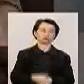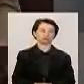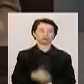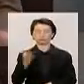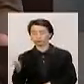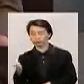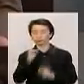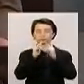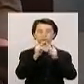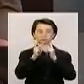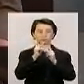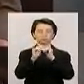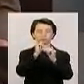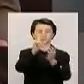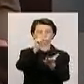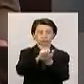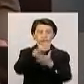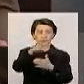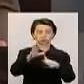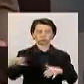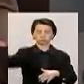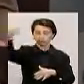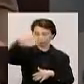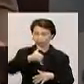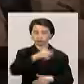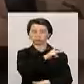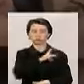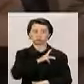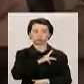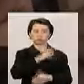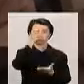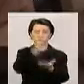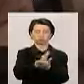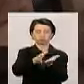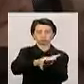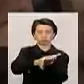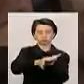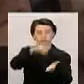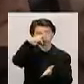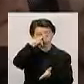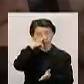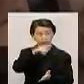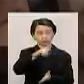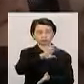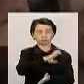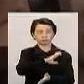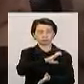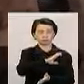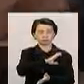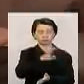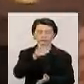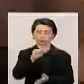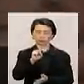Beliau berkata demikian dalam sidang media selepas menerima kunjungan Ketua Biro Pembantrasan Narkotik Thailand, Lieutenant General Somai